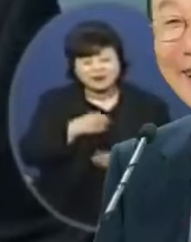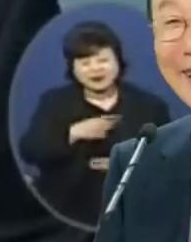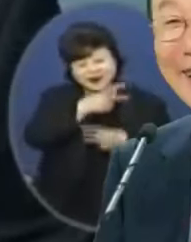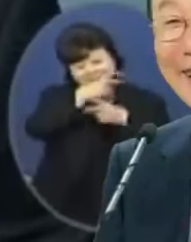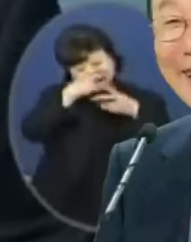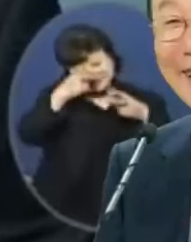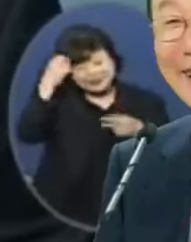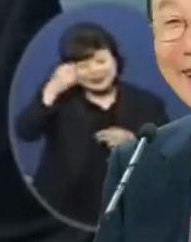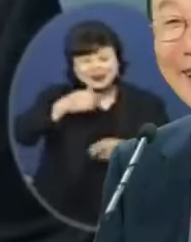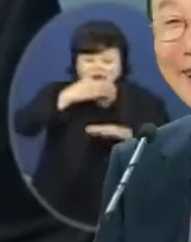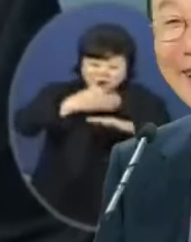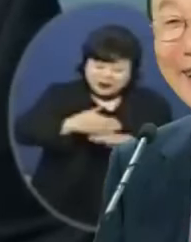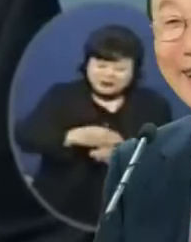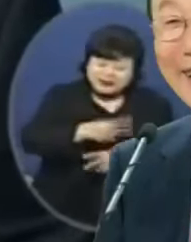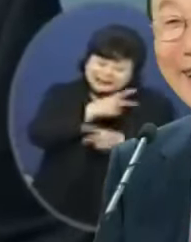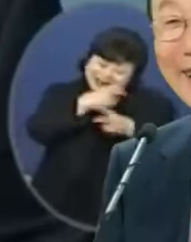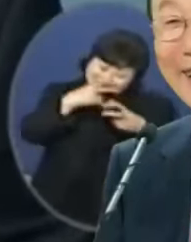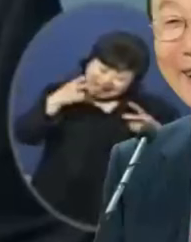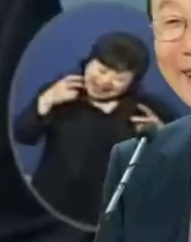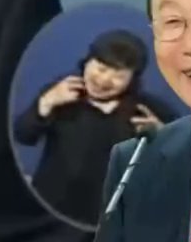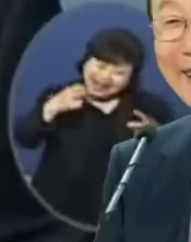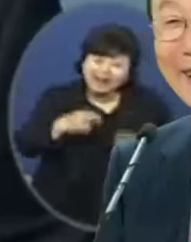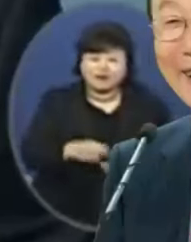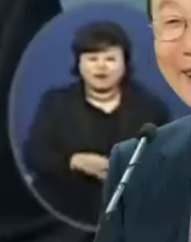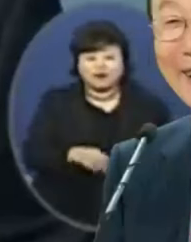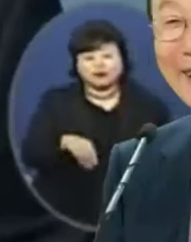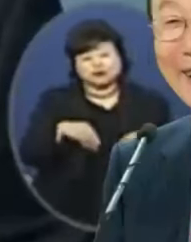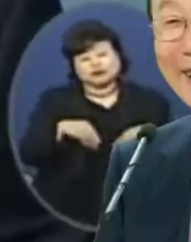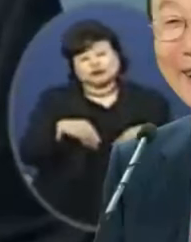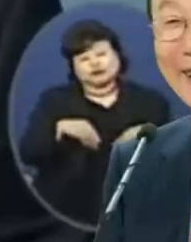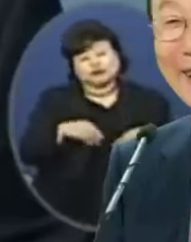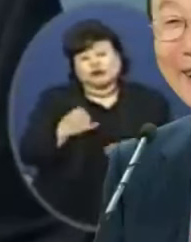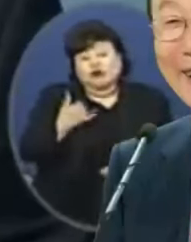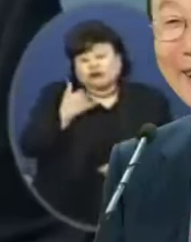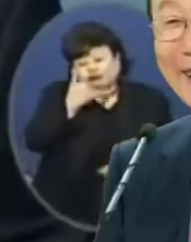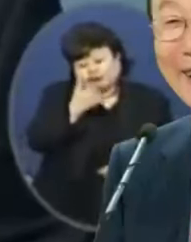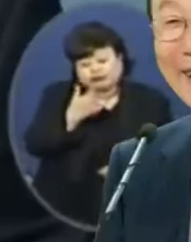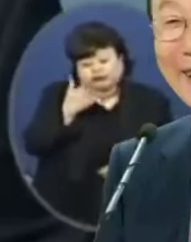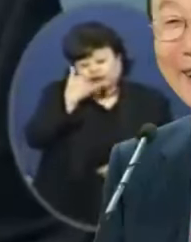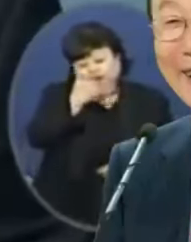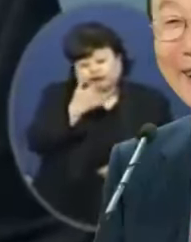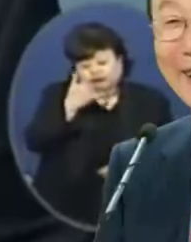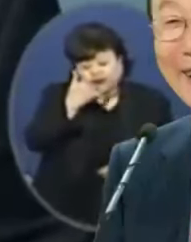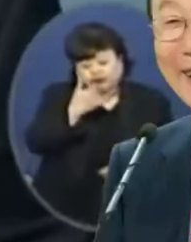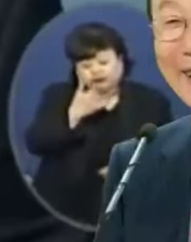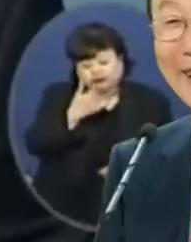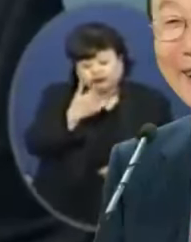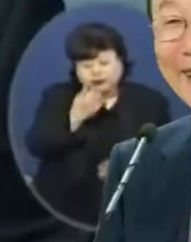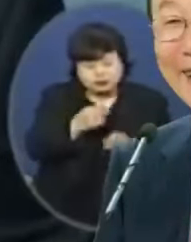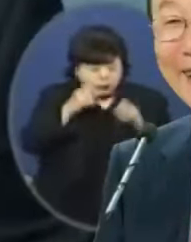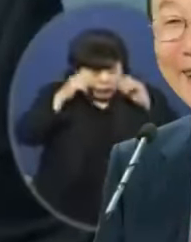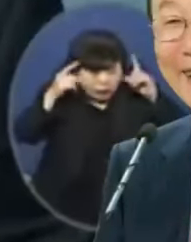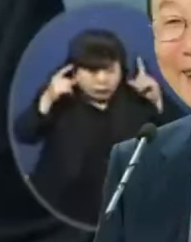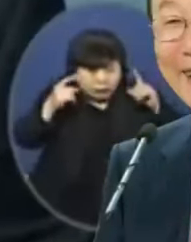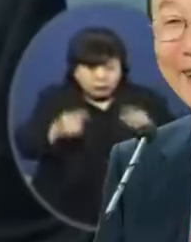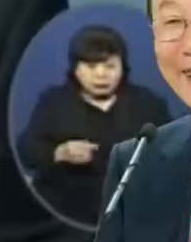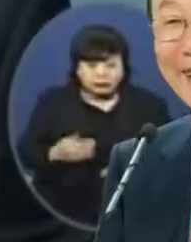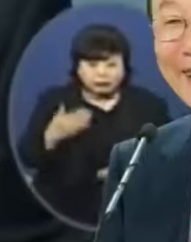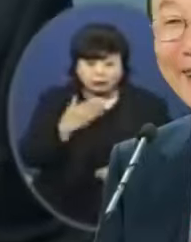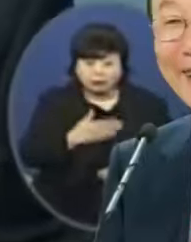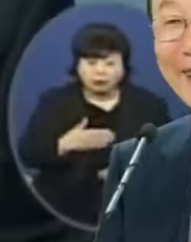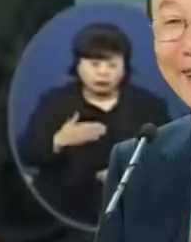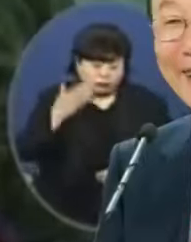성령님 고맙습니다. 들어가 잡니다. 그거 입을 머리까지 덮어 쓰고 잤는데 아침에 깨어나고 보니까